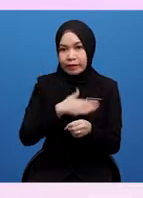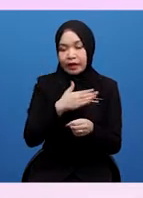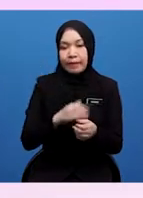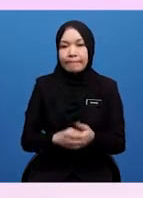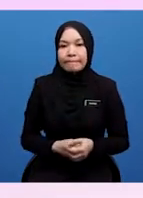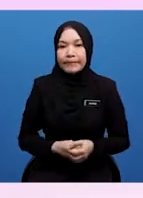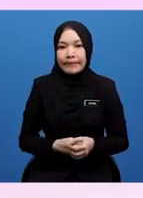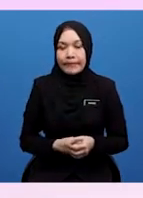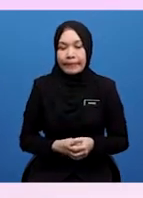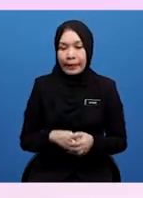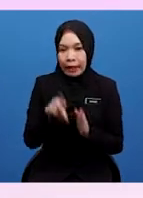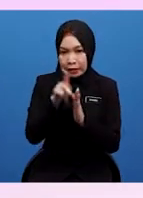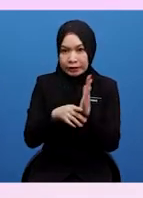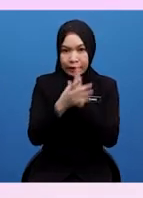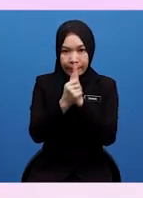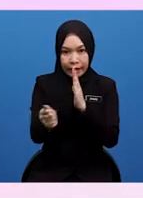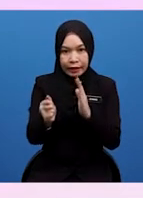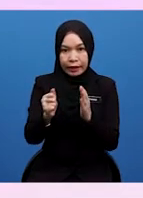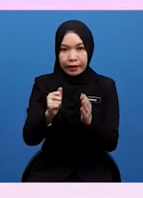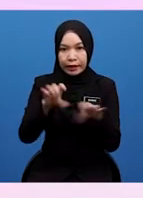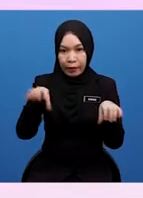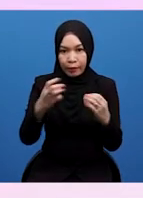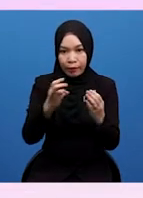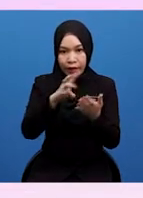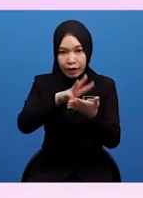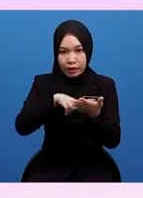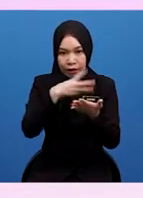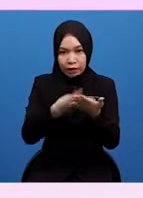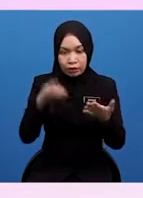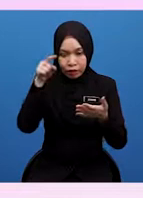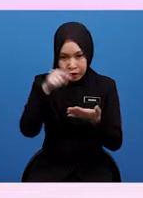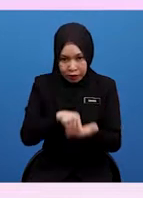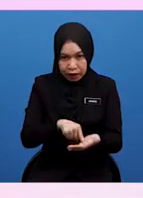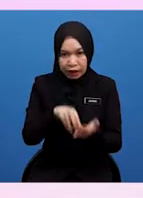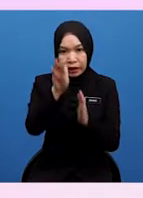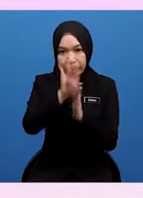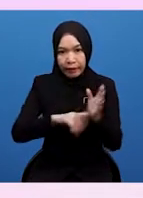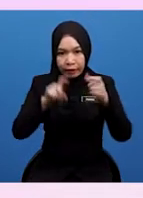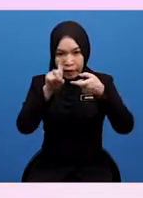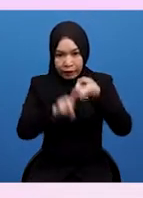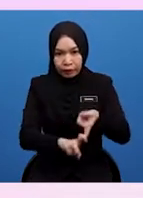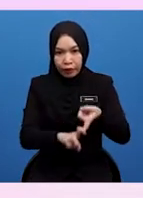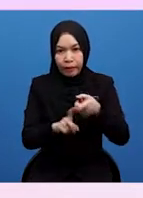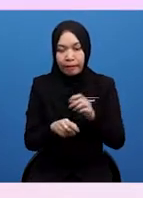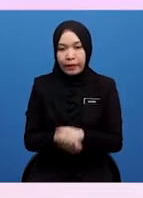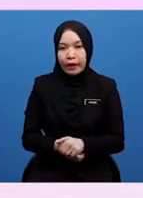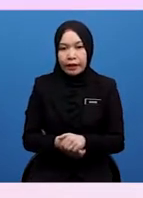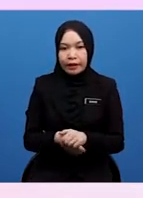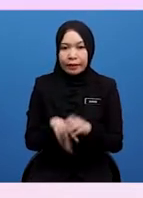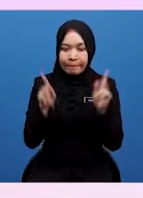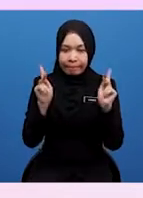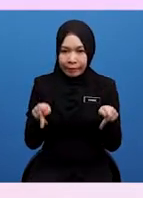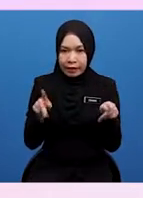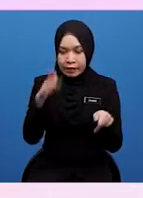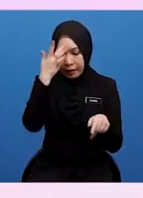Kemahiran menyediakan jadual ini bergantung kepada kecekapan dan kreativiti pelajar. Hal